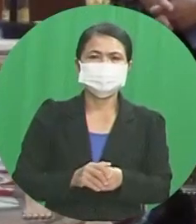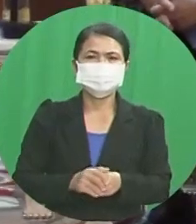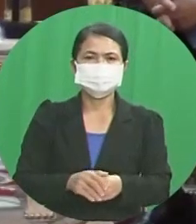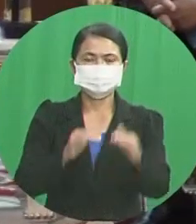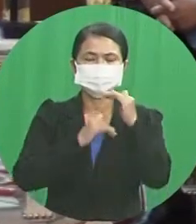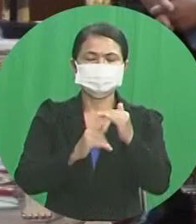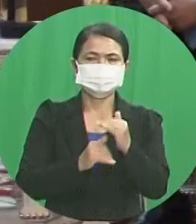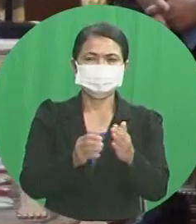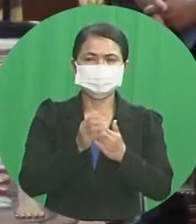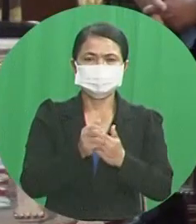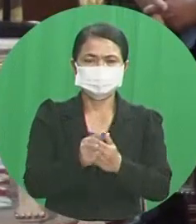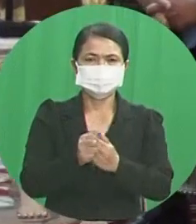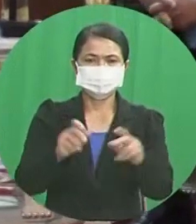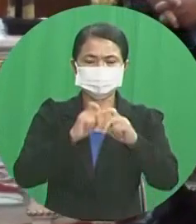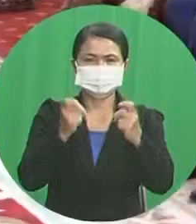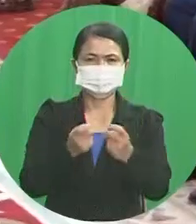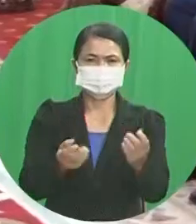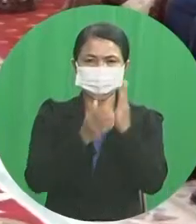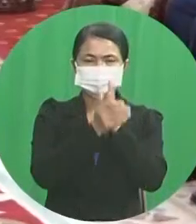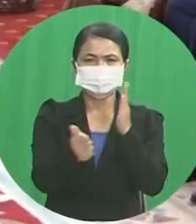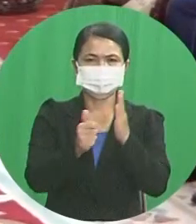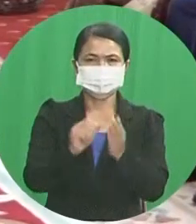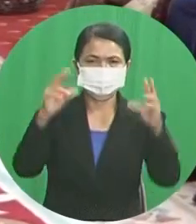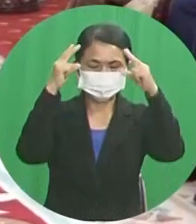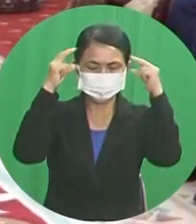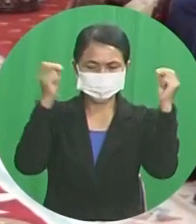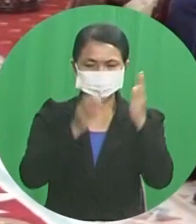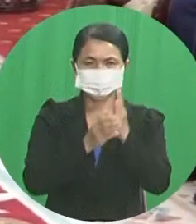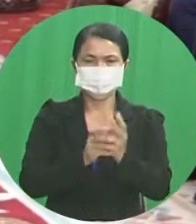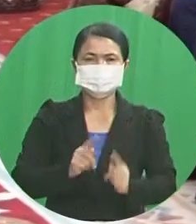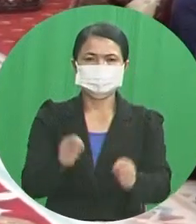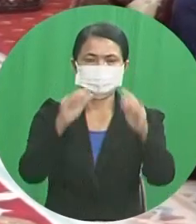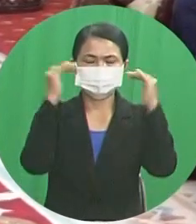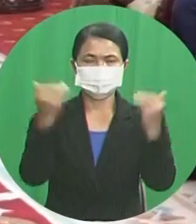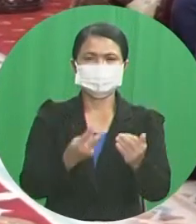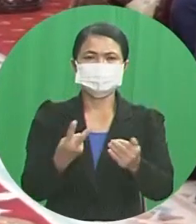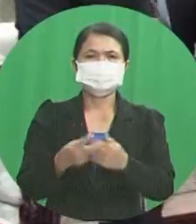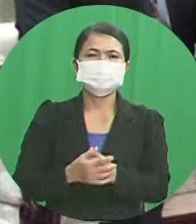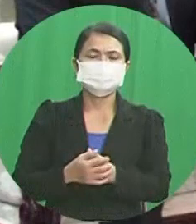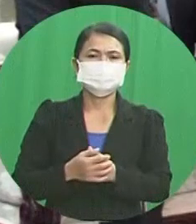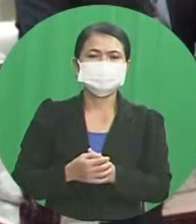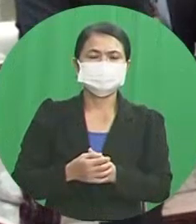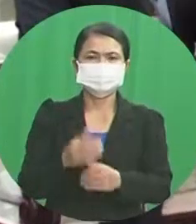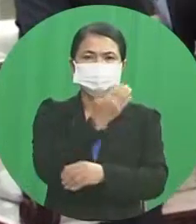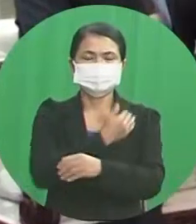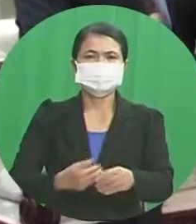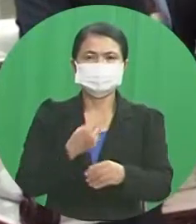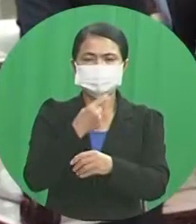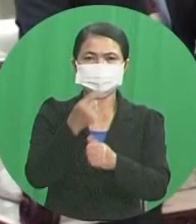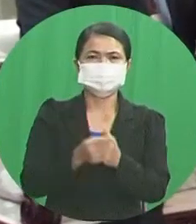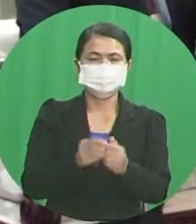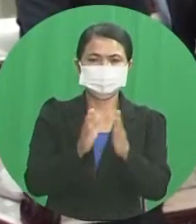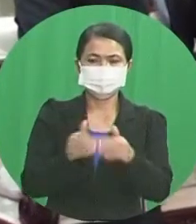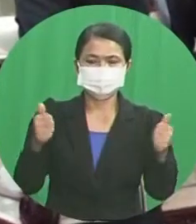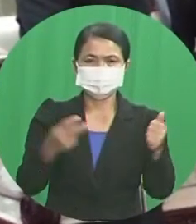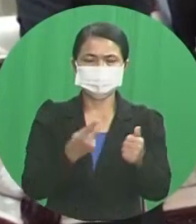កម្រិតថ្នាក់ដឹកនាំគណៈកម្មការជំនាញនិងមន្ត្រីបច្ចេកទេសនៃស្ថាប័នទាំងពីរសម្ដេចបានគូបញ្ជាក់ថារដ្ឋស